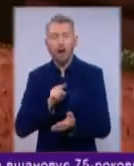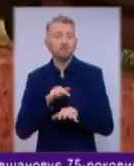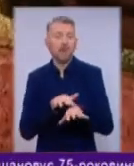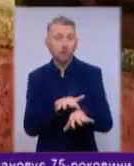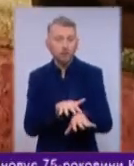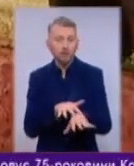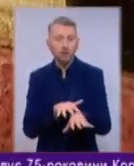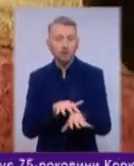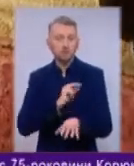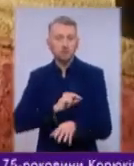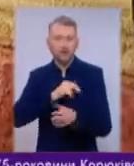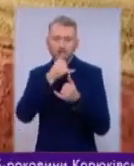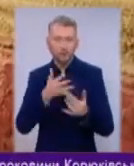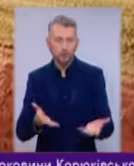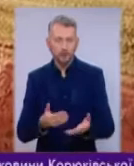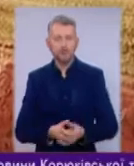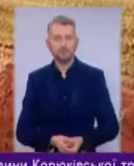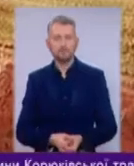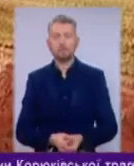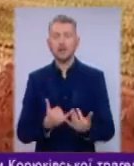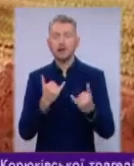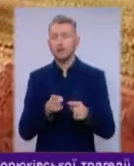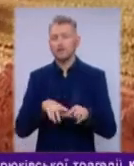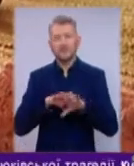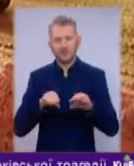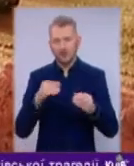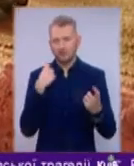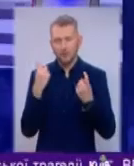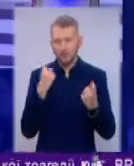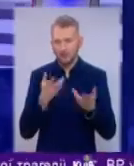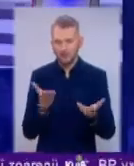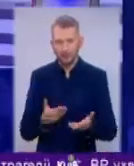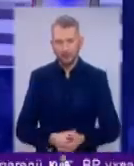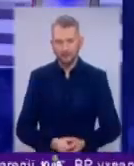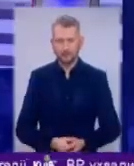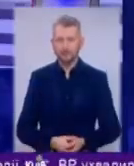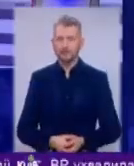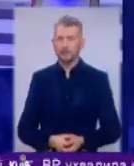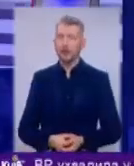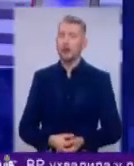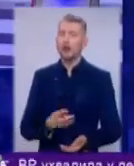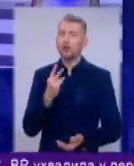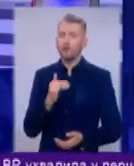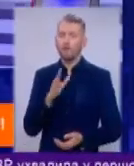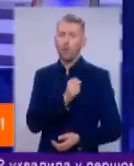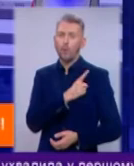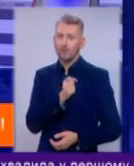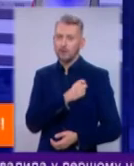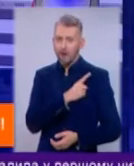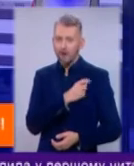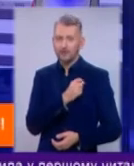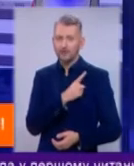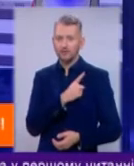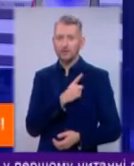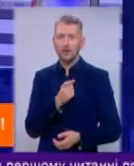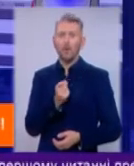трохи затруднюється. Наразі це вся інформація, студія. Так, Аліно, ну в Одесі там каталися